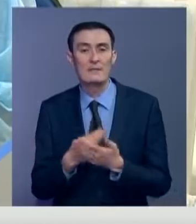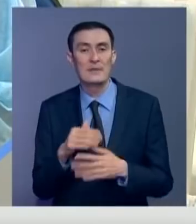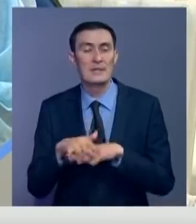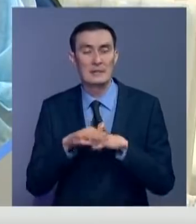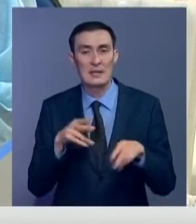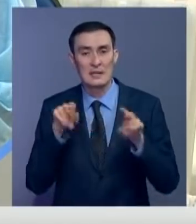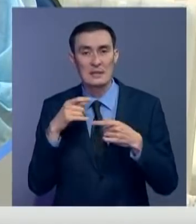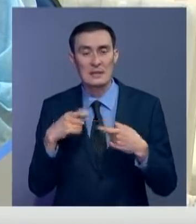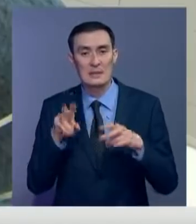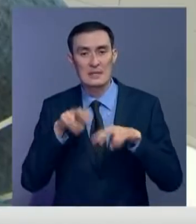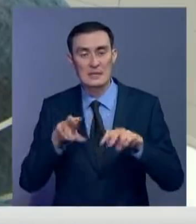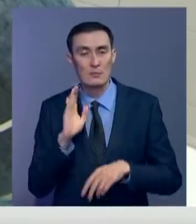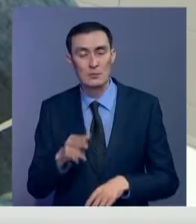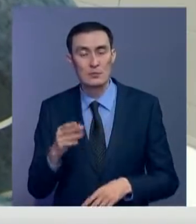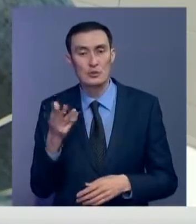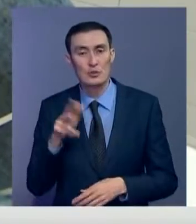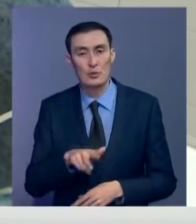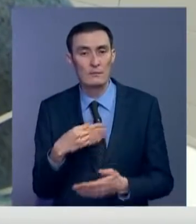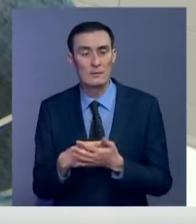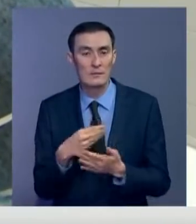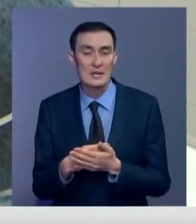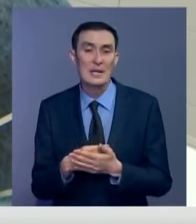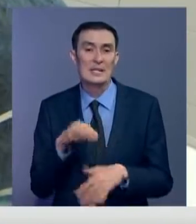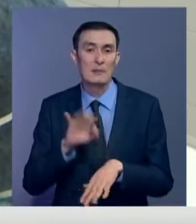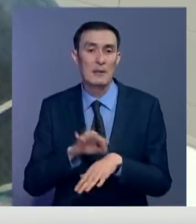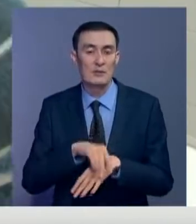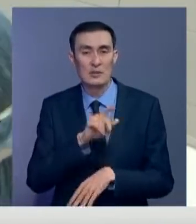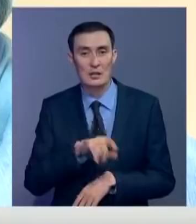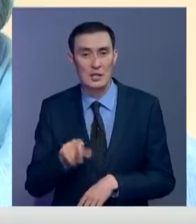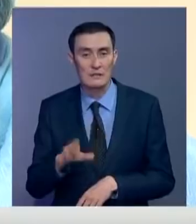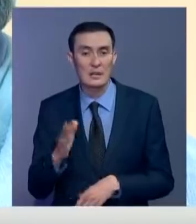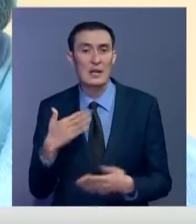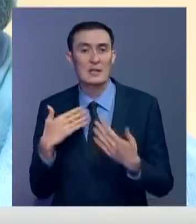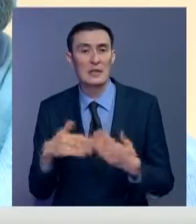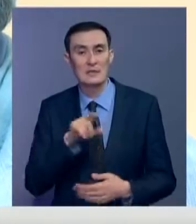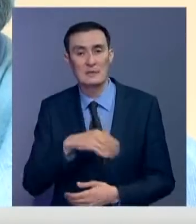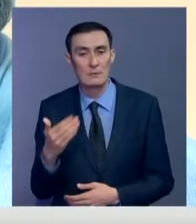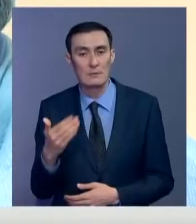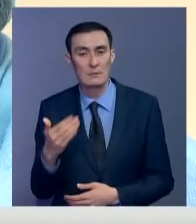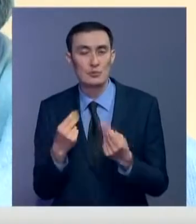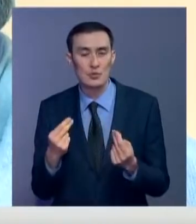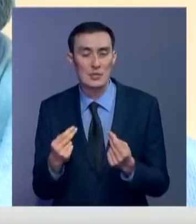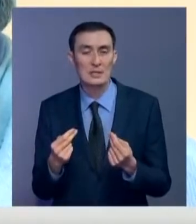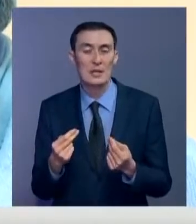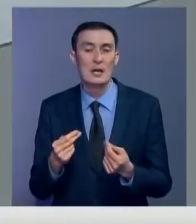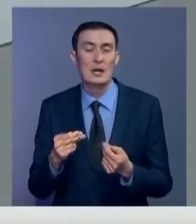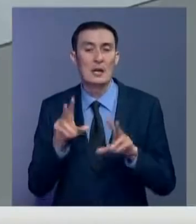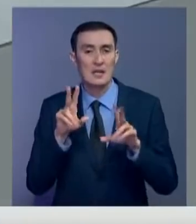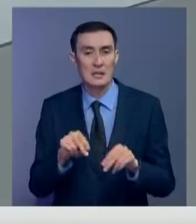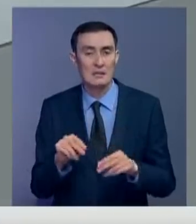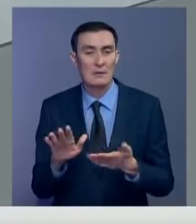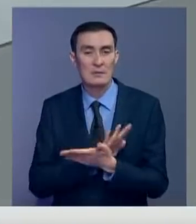Финансировать тестирование государство будет из трех источников – заболевших граждан и контактных с ними бюджета в